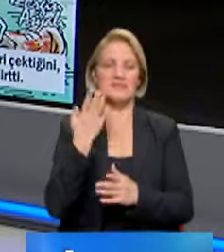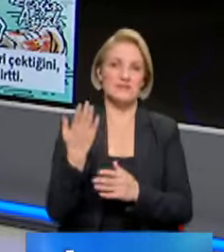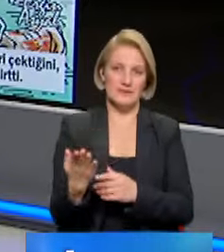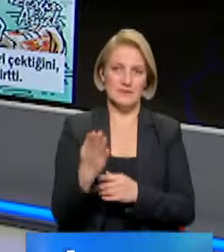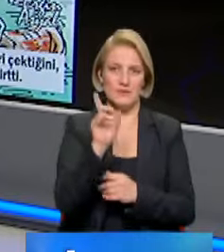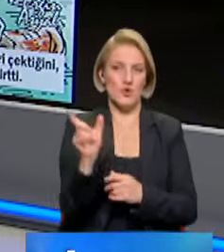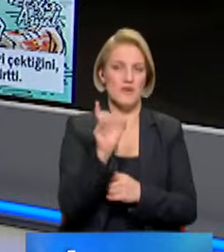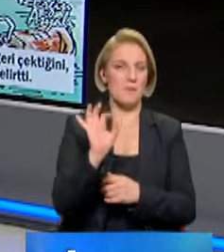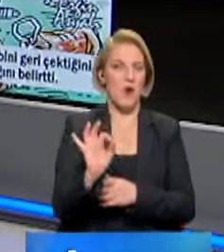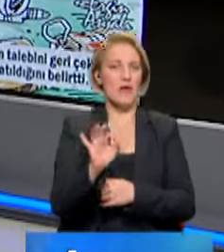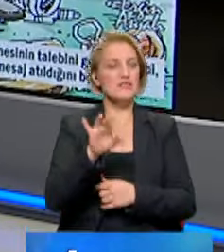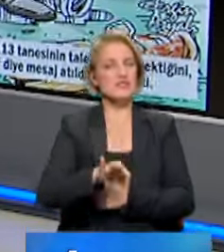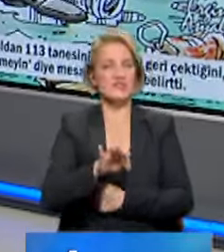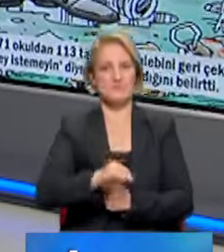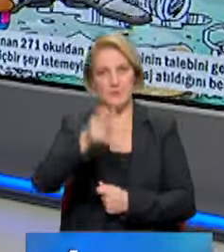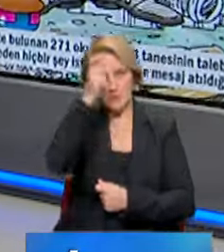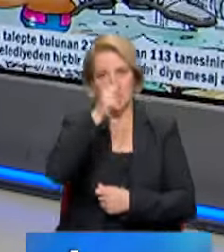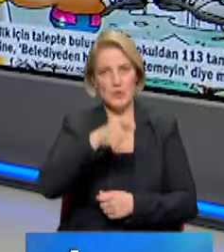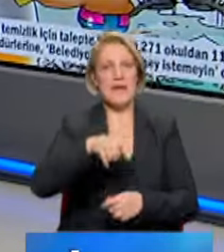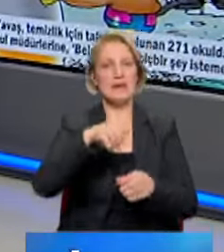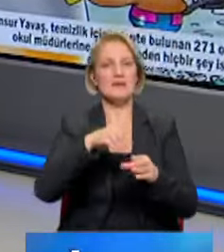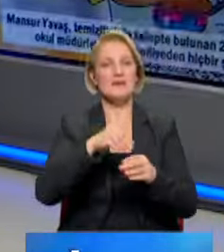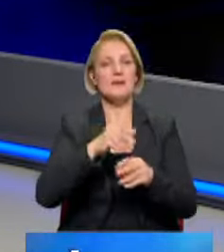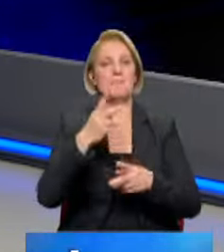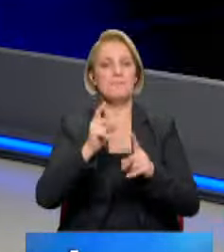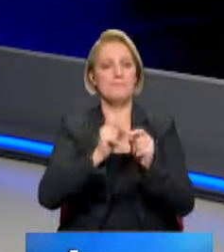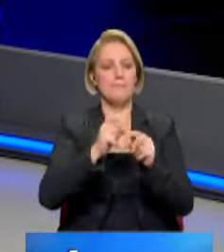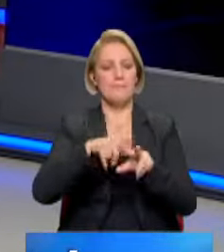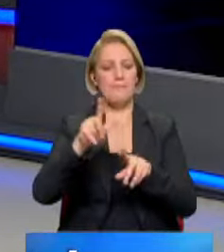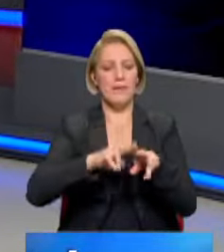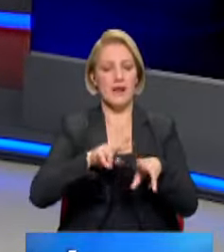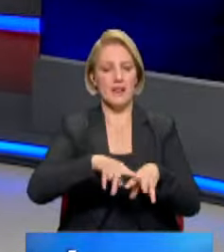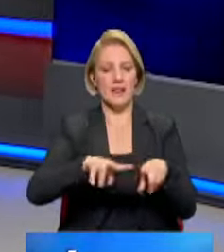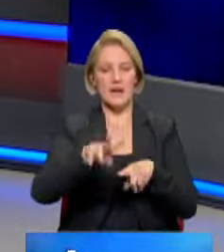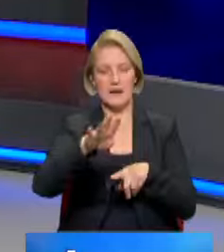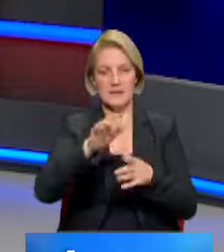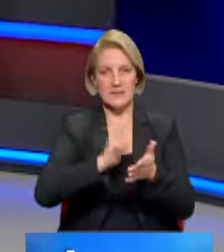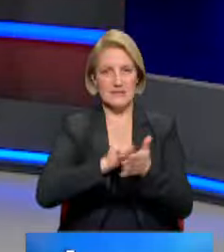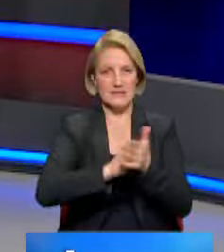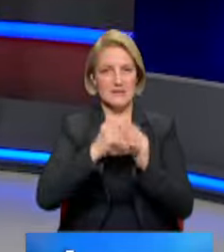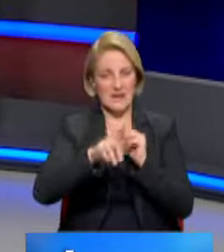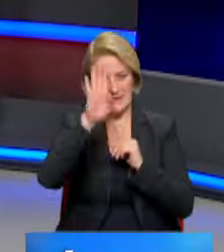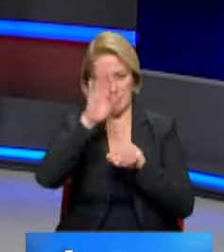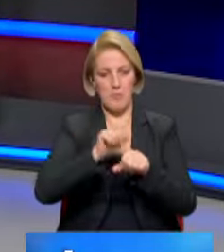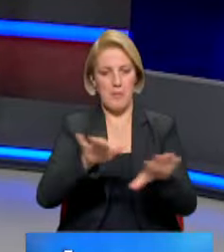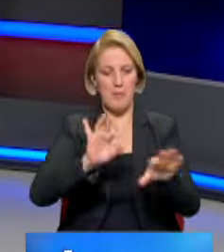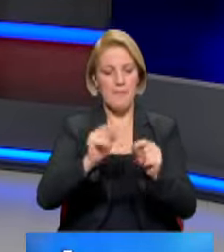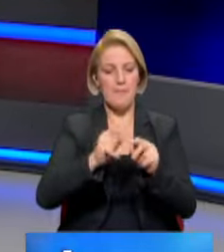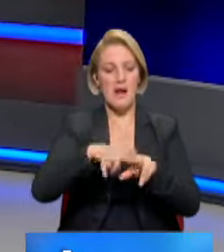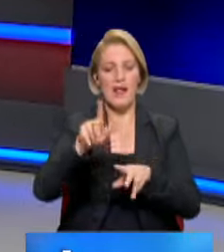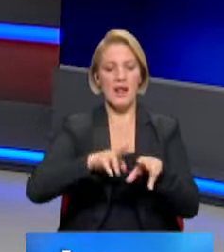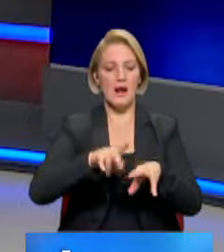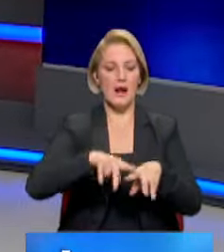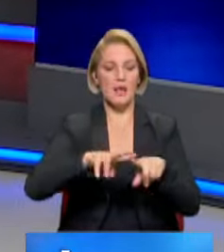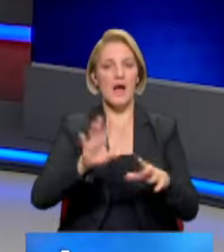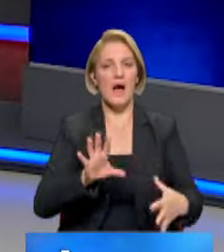de böyleydi. Şimdi yerel gazete manşetlerine bakalım. Bugün Balkan gazetesi olacak. İstanbul'da yayınlanan ama özellikle Balkanlarla ilgili